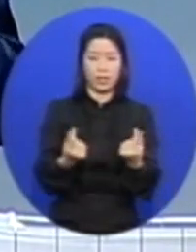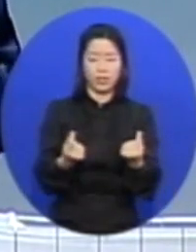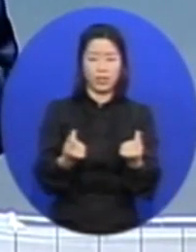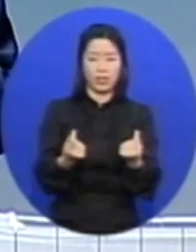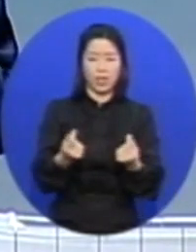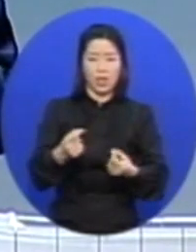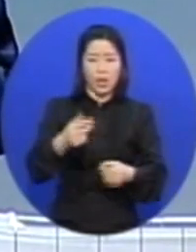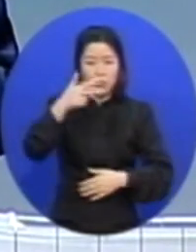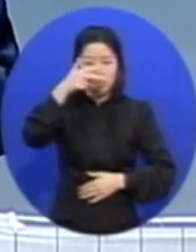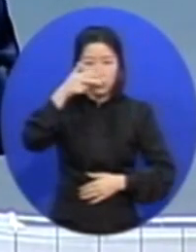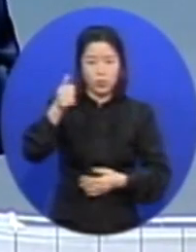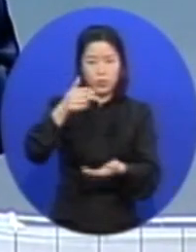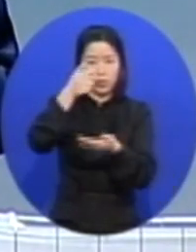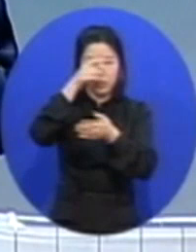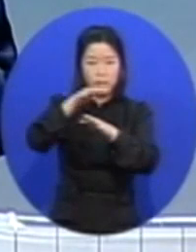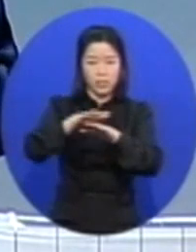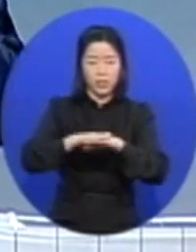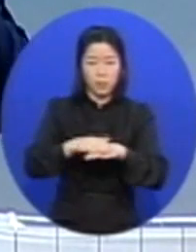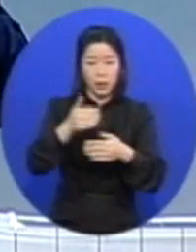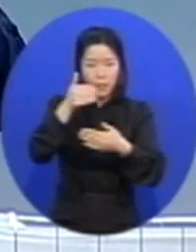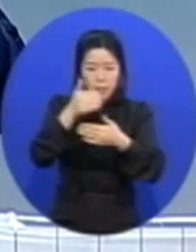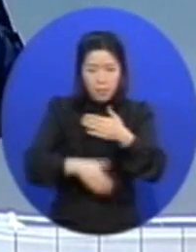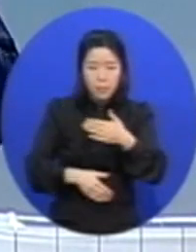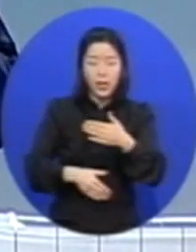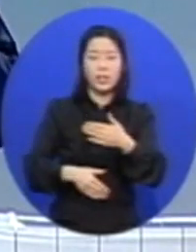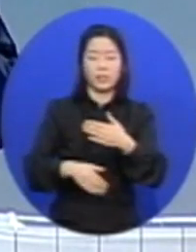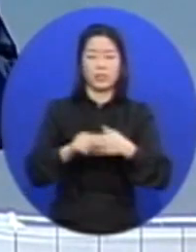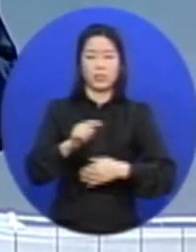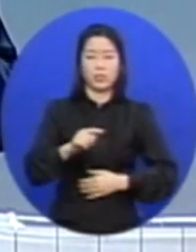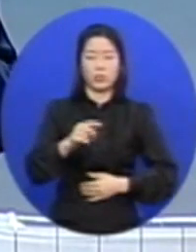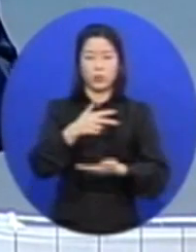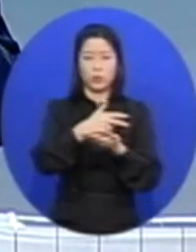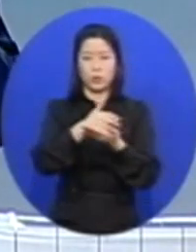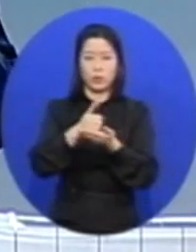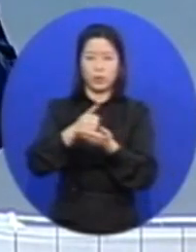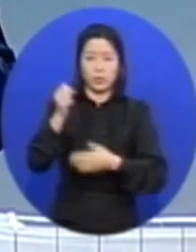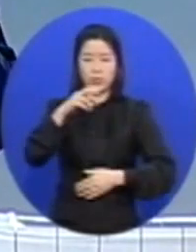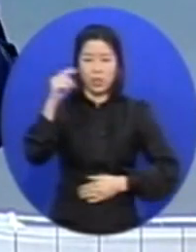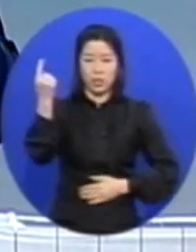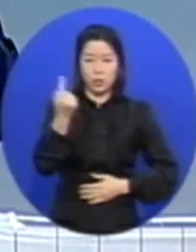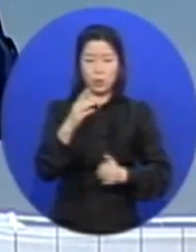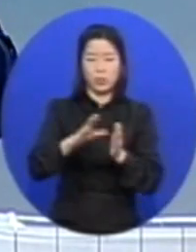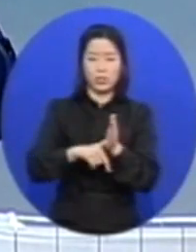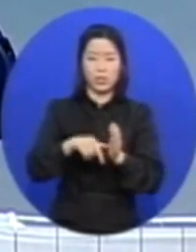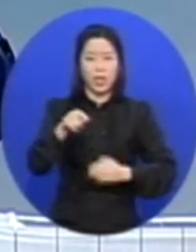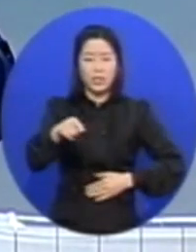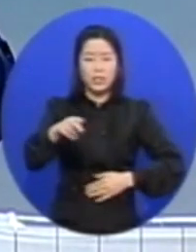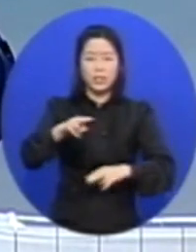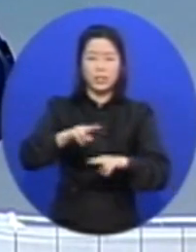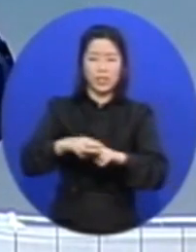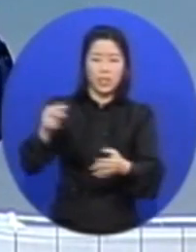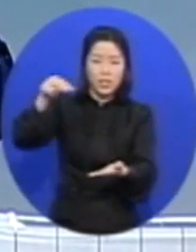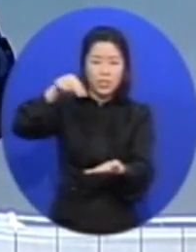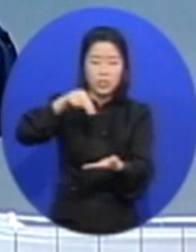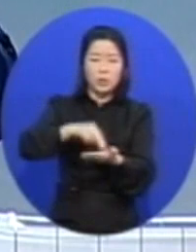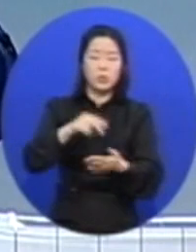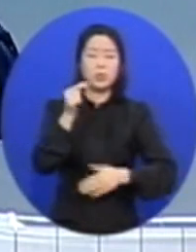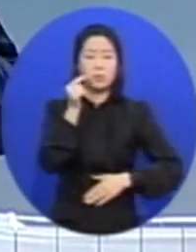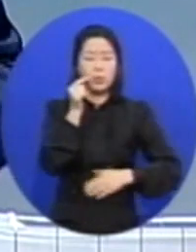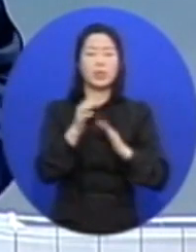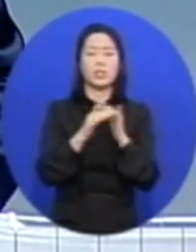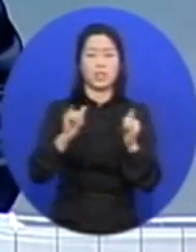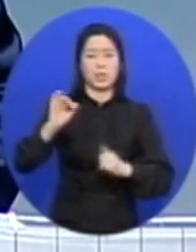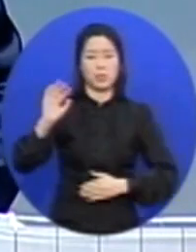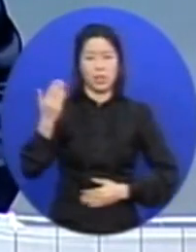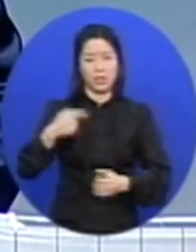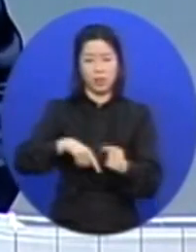예배를 빠지는 것은 나중에 주님 재림의 오실 때 내가 그 자리에 서지 못할 사람이 된다는